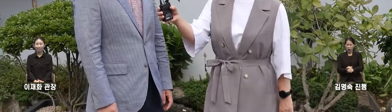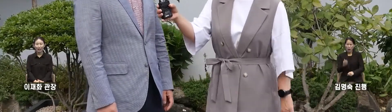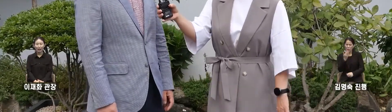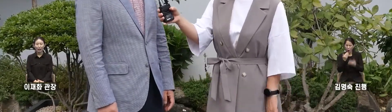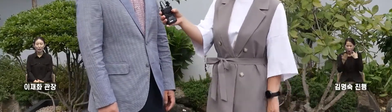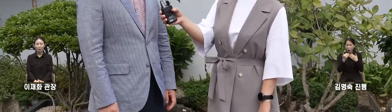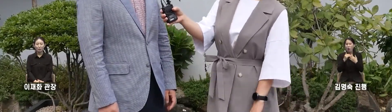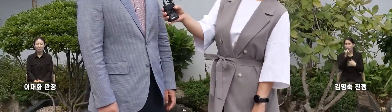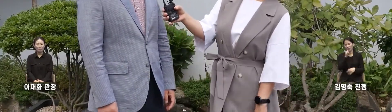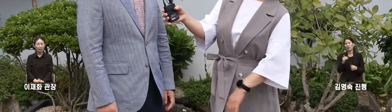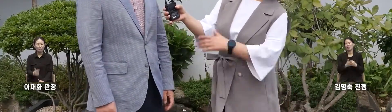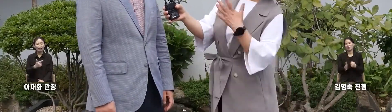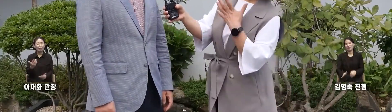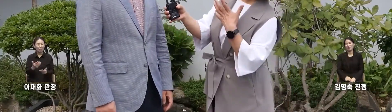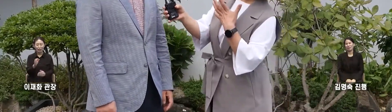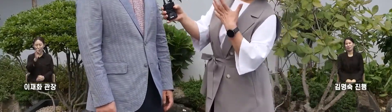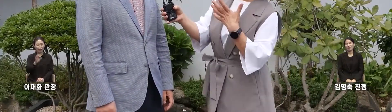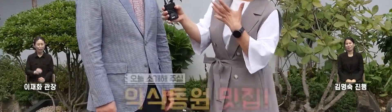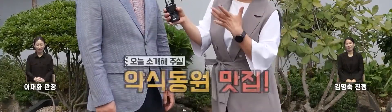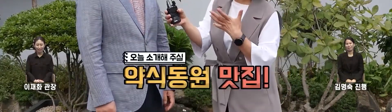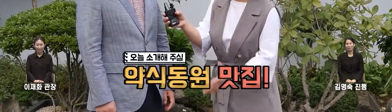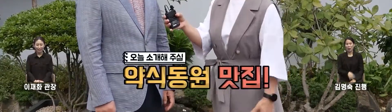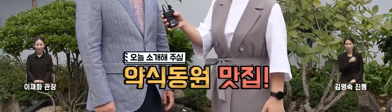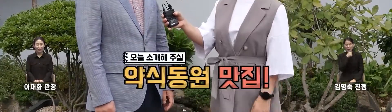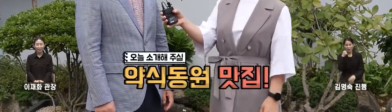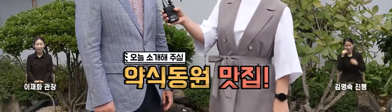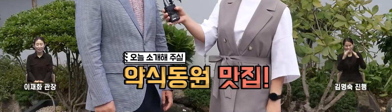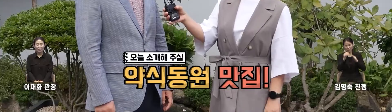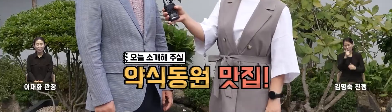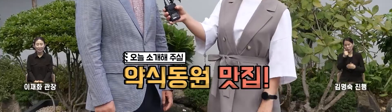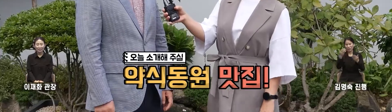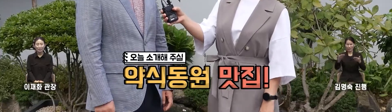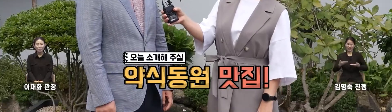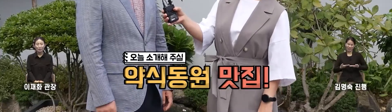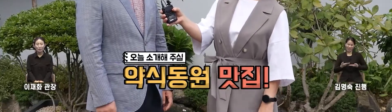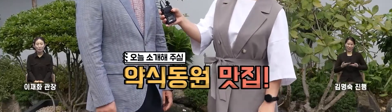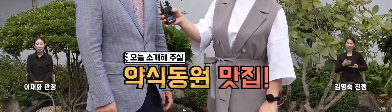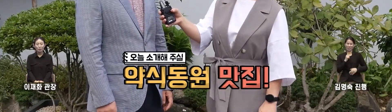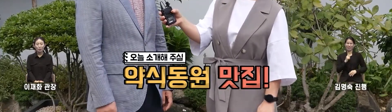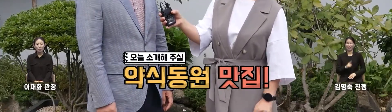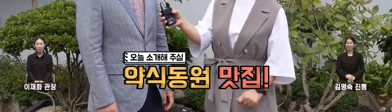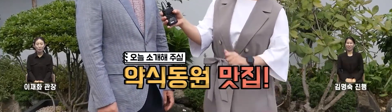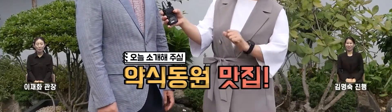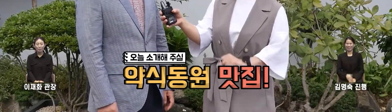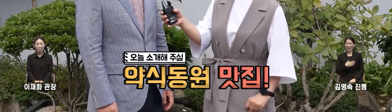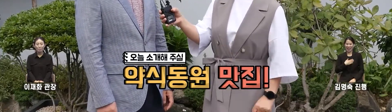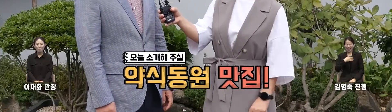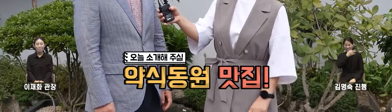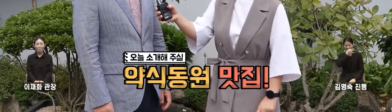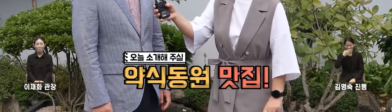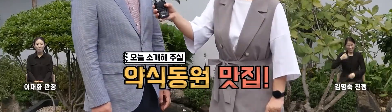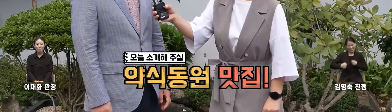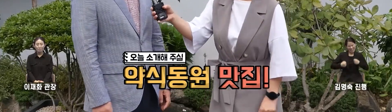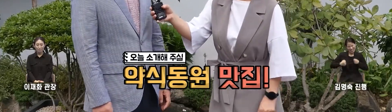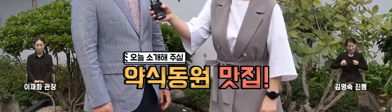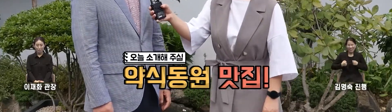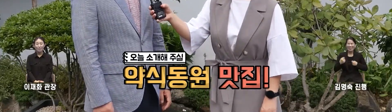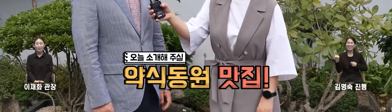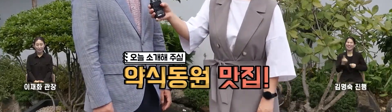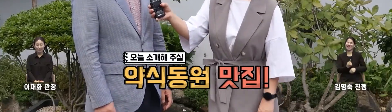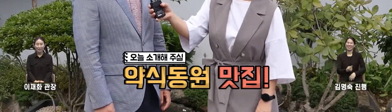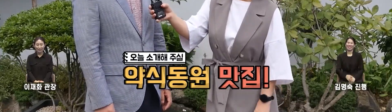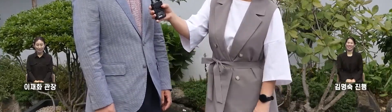먹어서. 그러시네. 자, 오늘 또 이렇게 맛있는 또 맛집을 소개해 주신다고 그래가지고 제가 엄청 신나게 달려왔거든요.